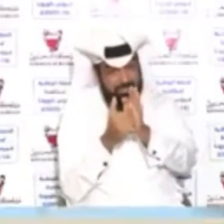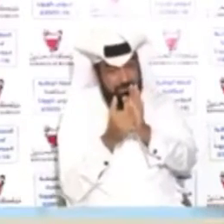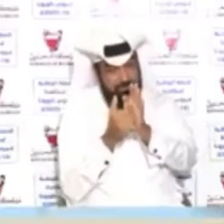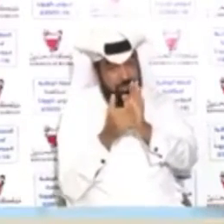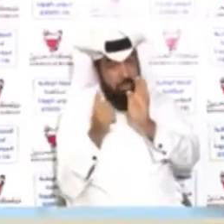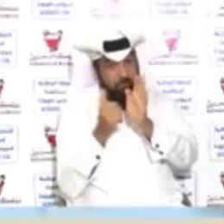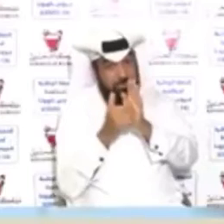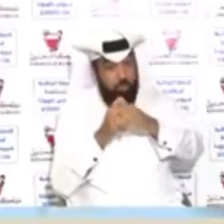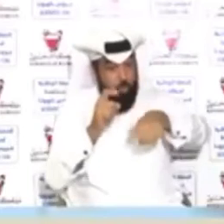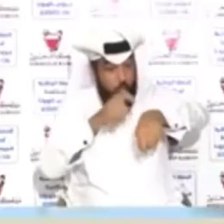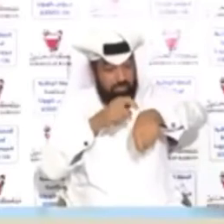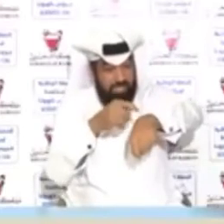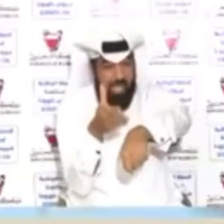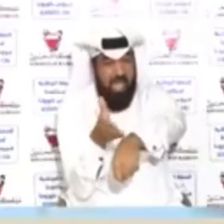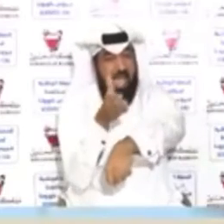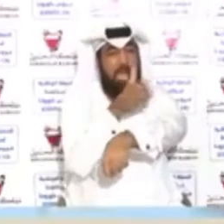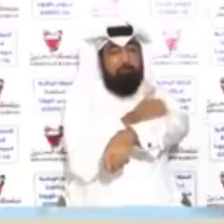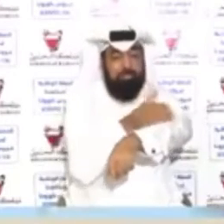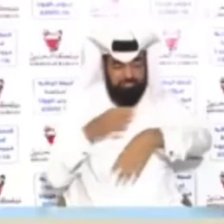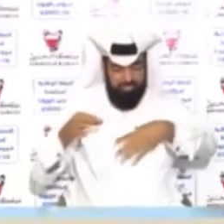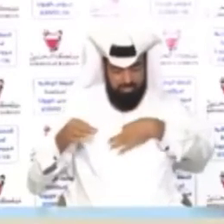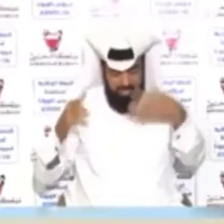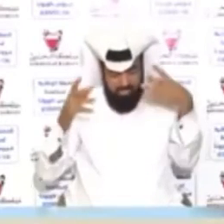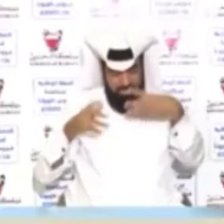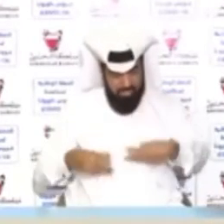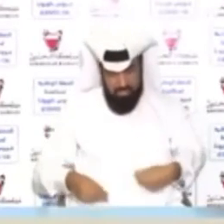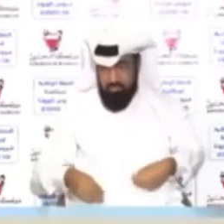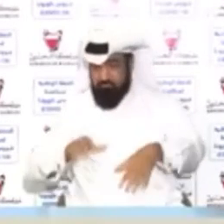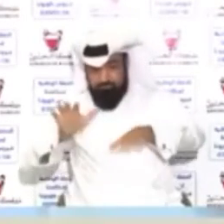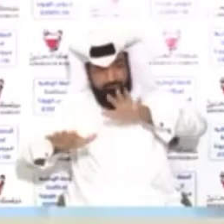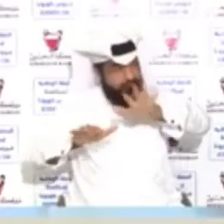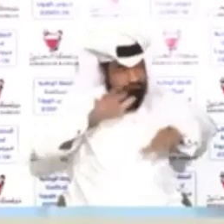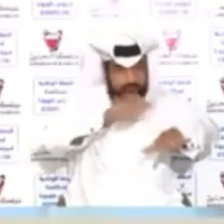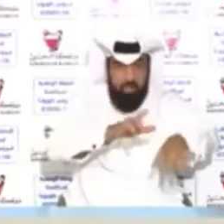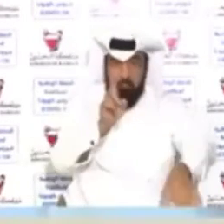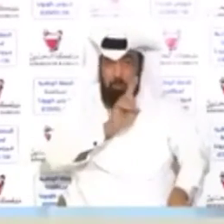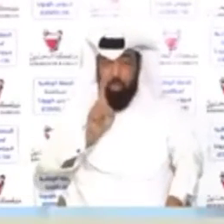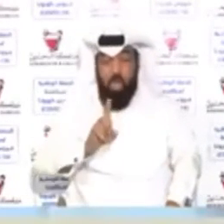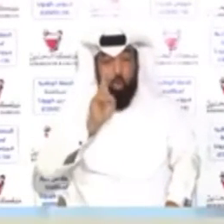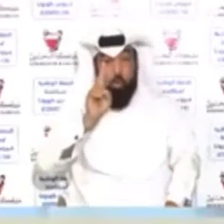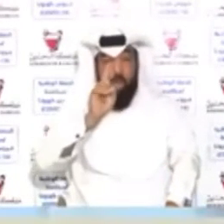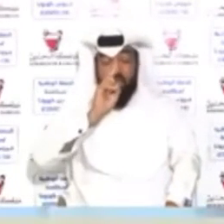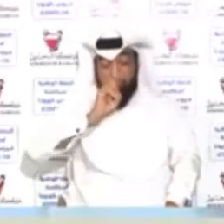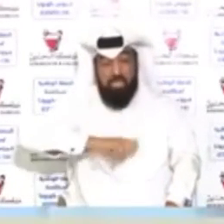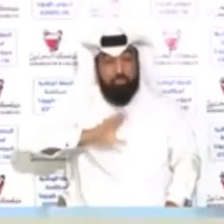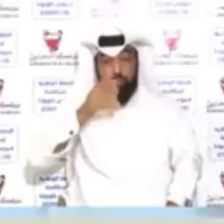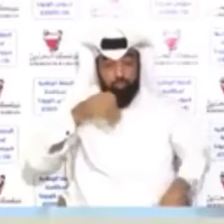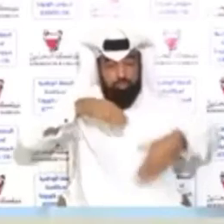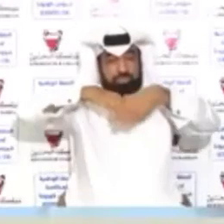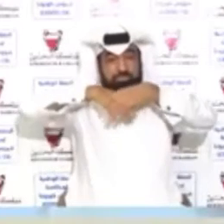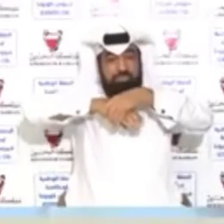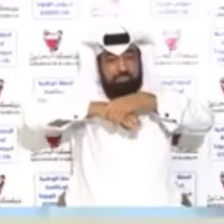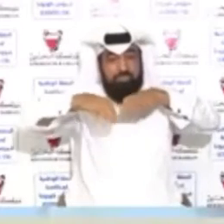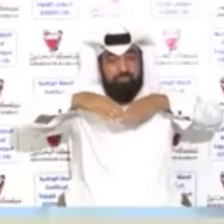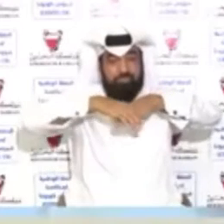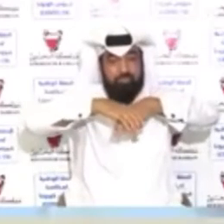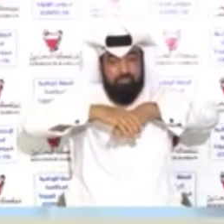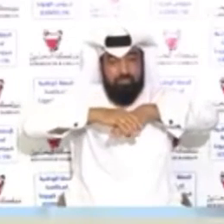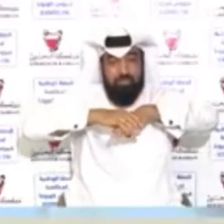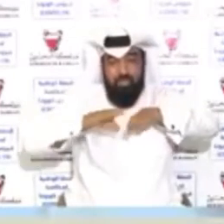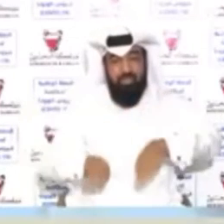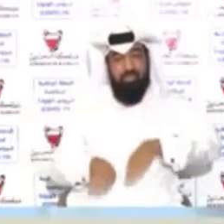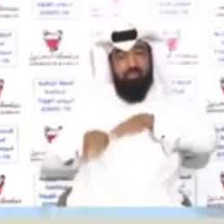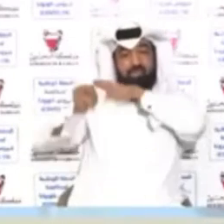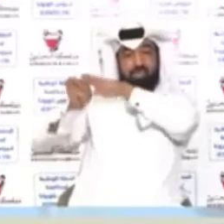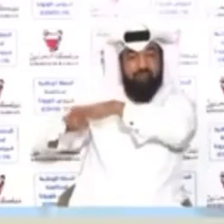للمنزل وقبل لمس أي شيء، تأكد أنك تضع عزكم الله الأحذية إن أمكن خارج المنزل أو عند الباب مع